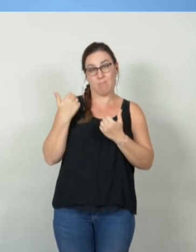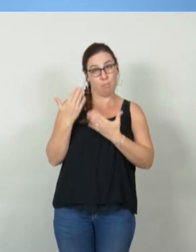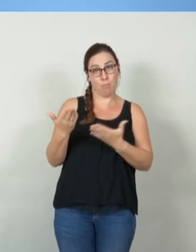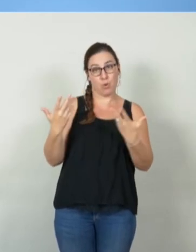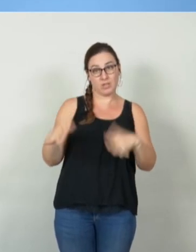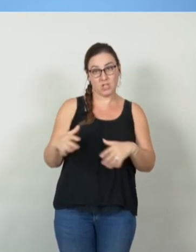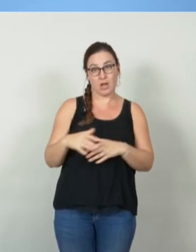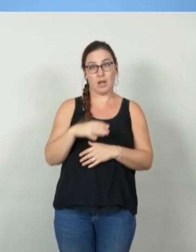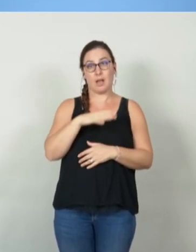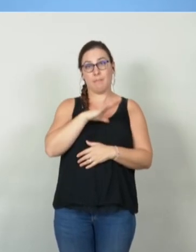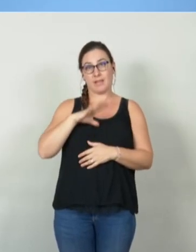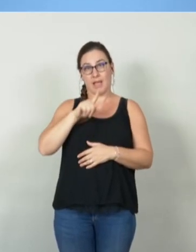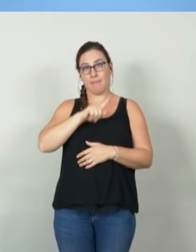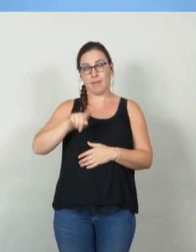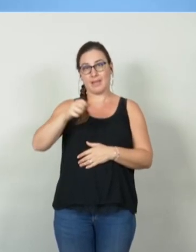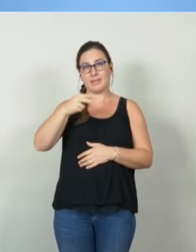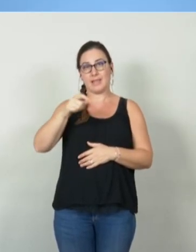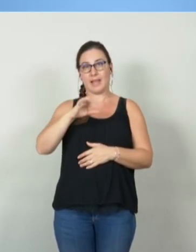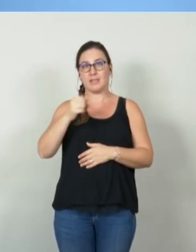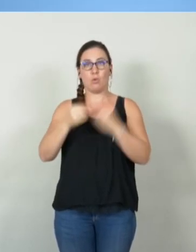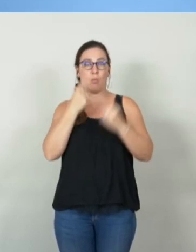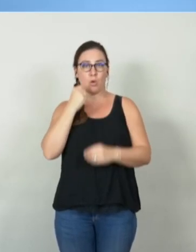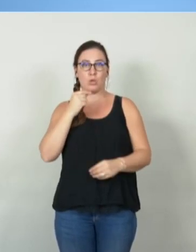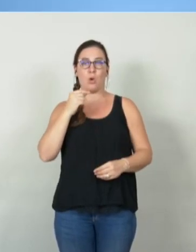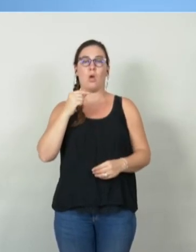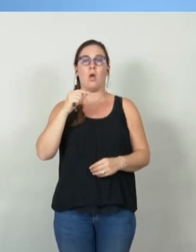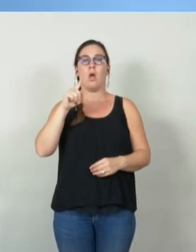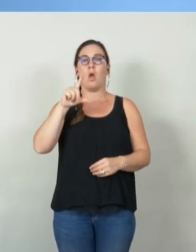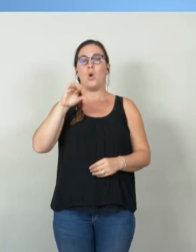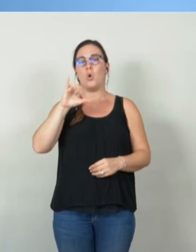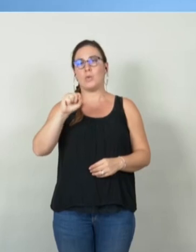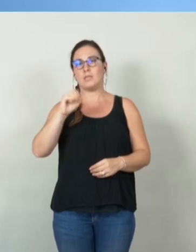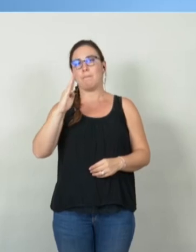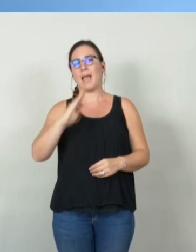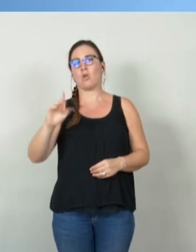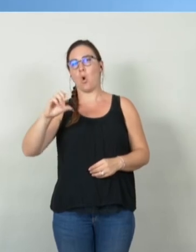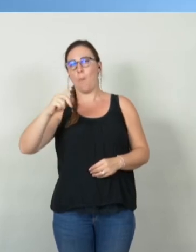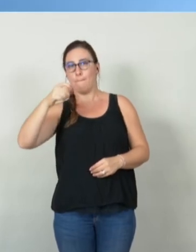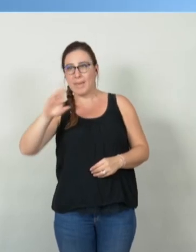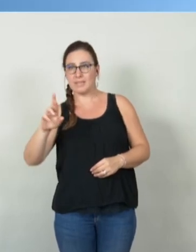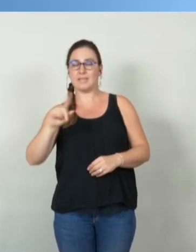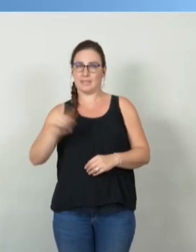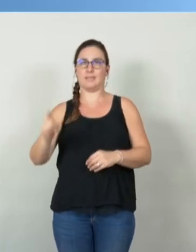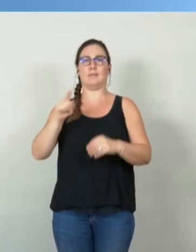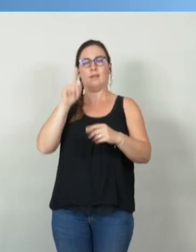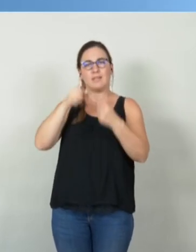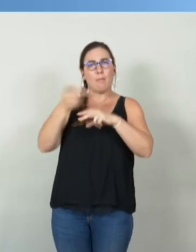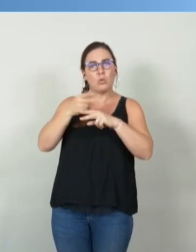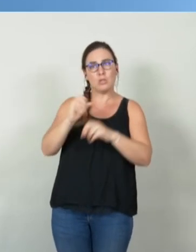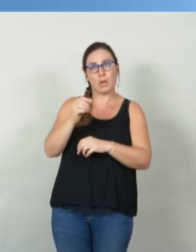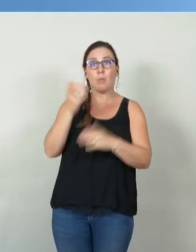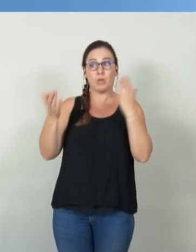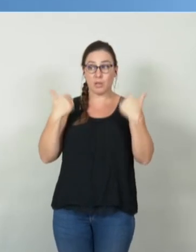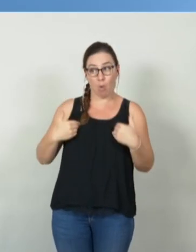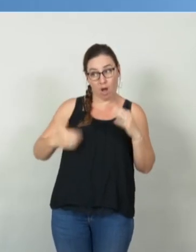le passé à Mel Zenatti à Louise Beltram Lopez sur les sujets liés au numérique je serai heureux de pouvoir contribuer à ma façon le cas échéant